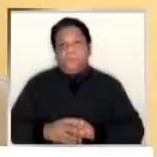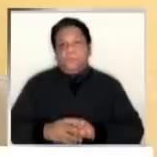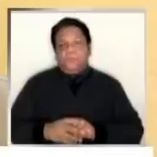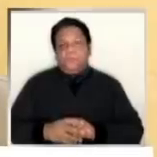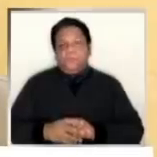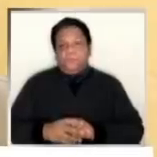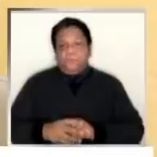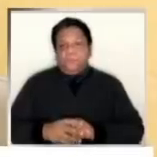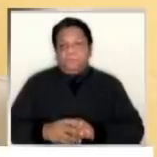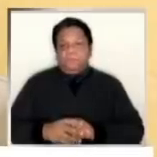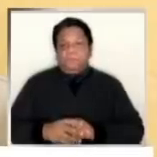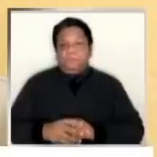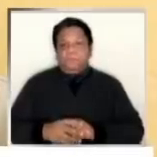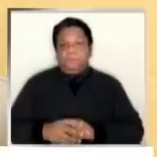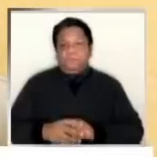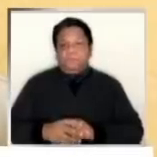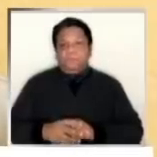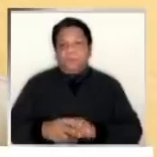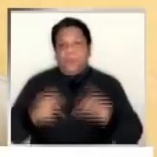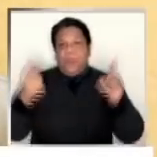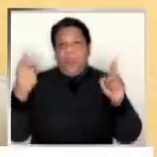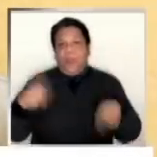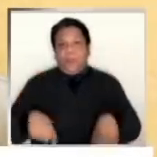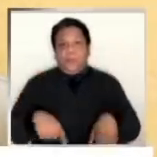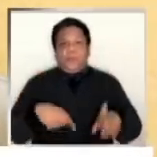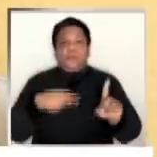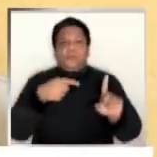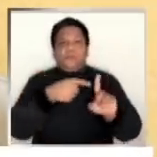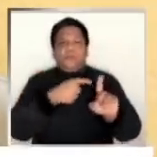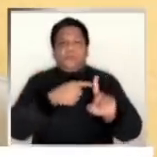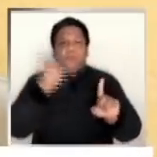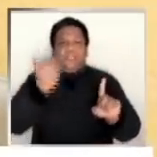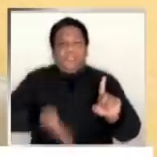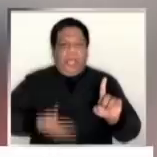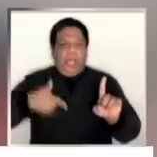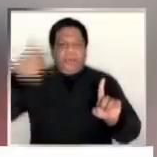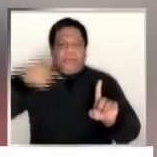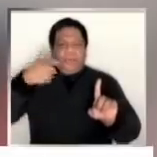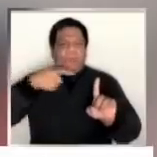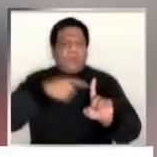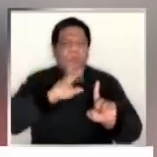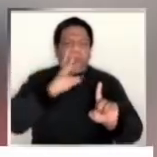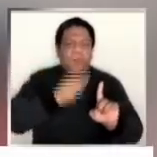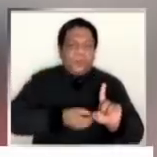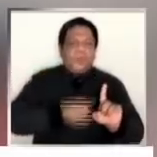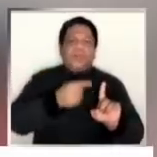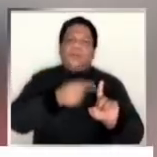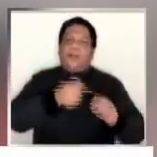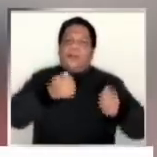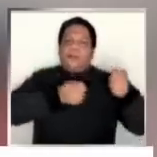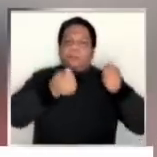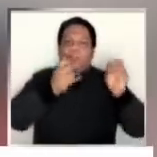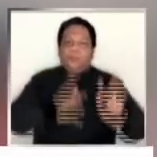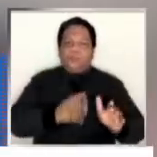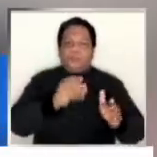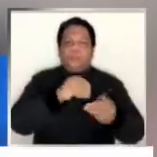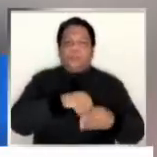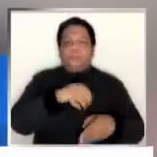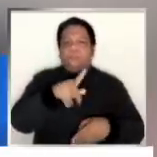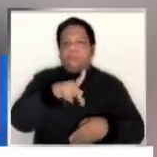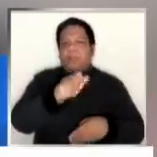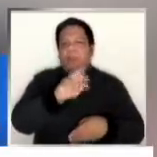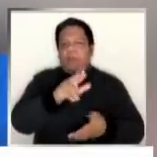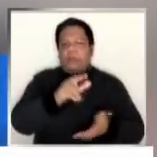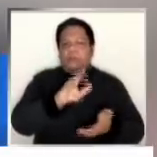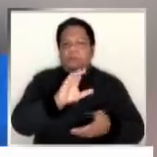Patay sa pamamaril ang municipal administrator ng Pilar, Capiz. Pasakay sa kanyang sasakyan si John Heredia ng pagbabarili ng